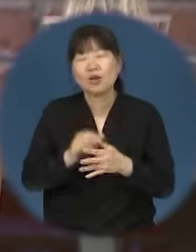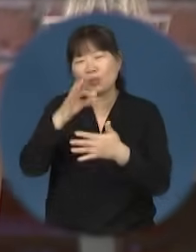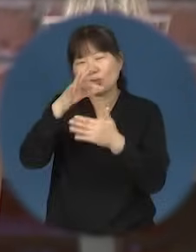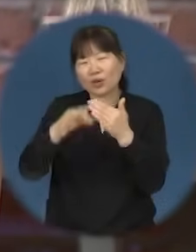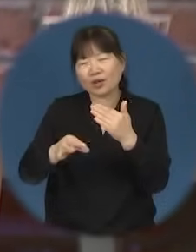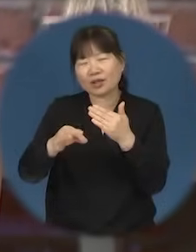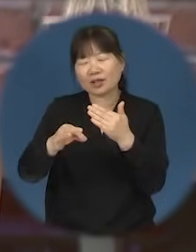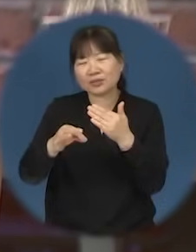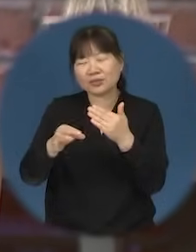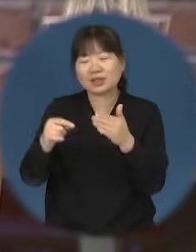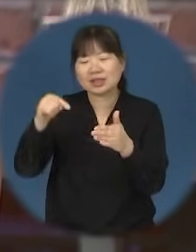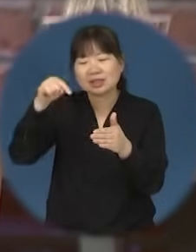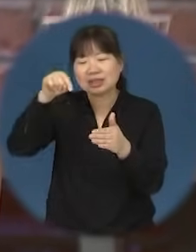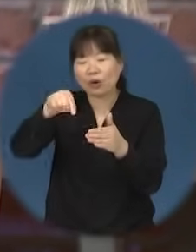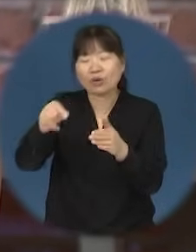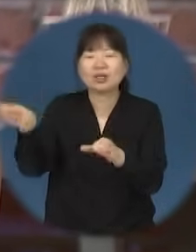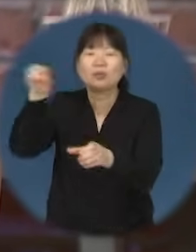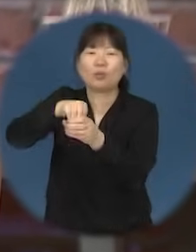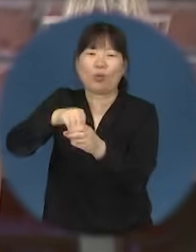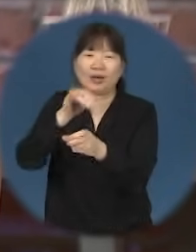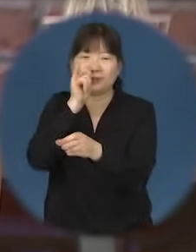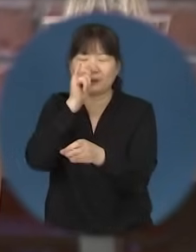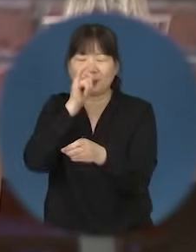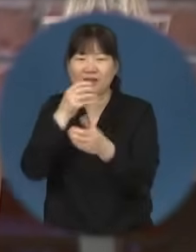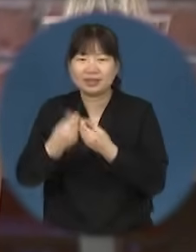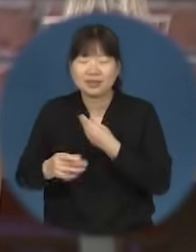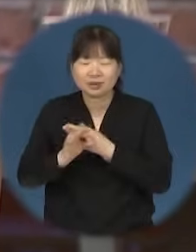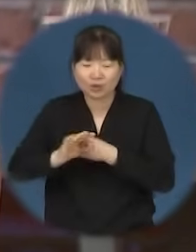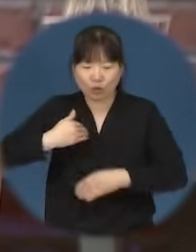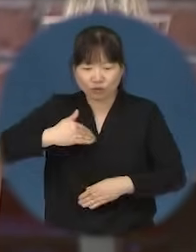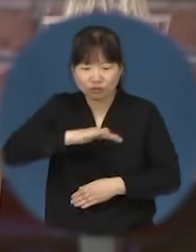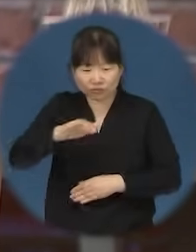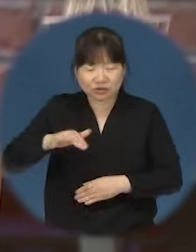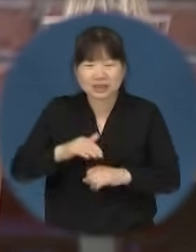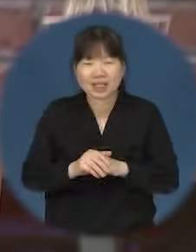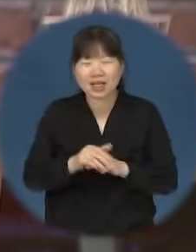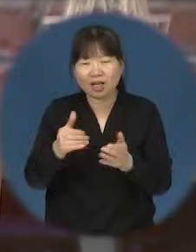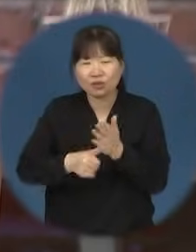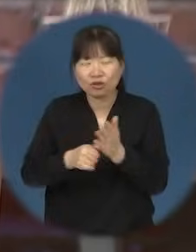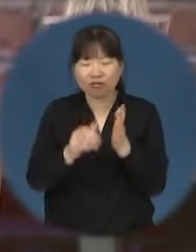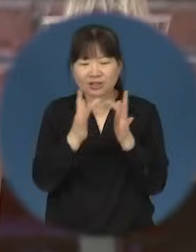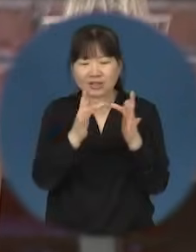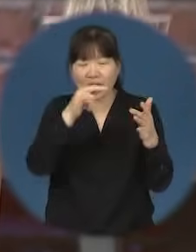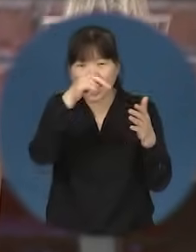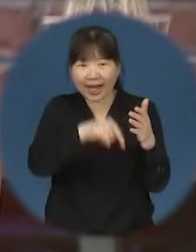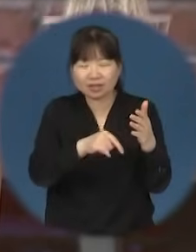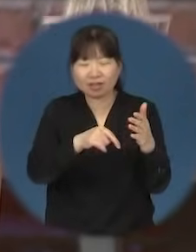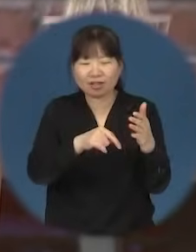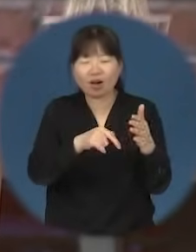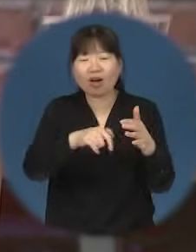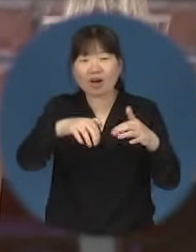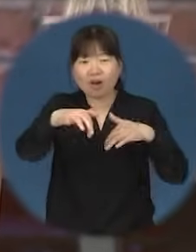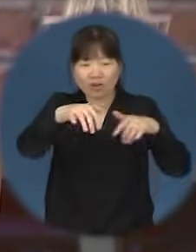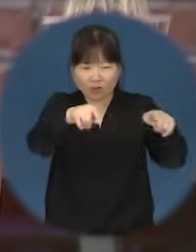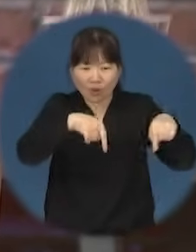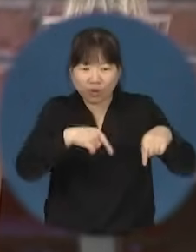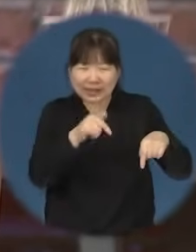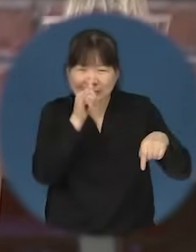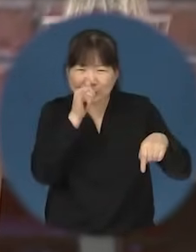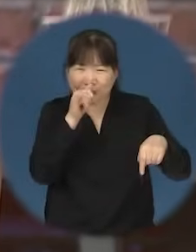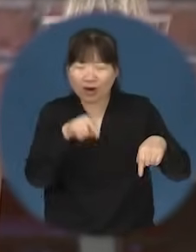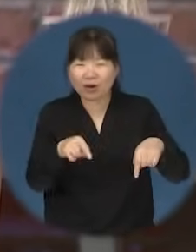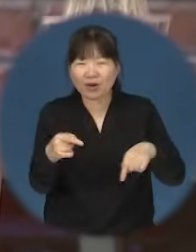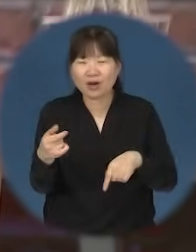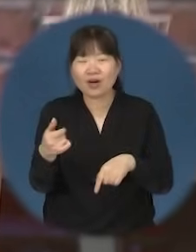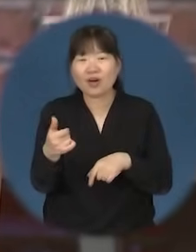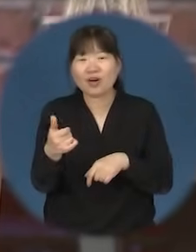프로그램을 거기다 넣은 거예요. 그러니까 예를 들어서 우리가 물건을 인터넷상에서 거래를 한다 그러면 제가 이 펜을 정